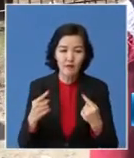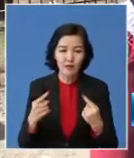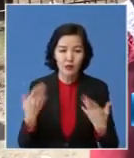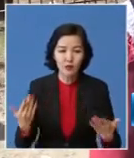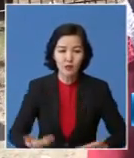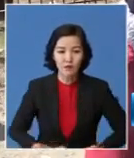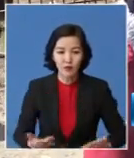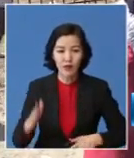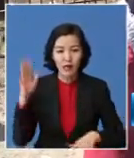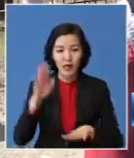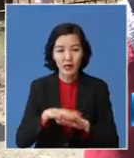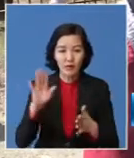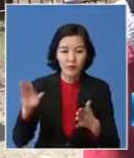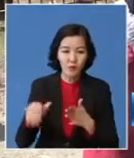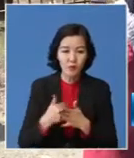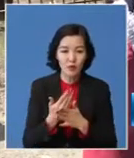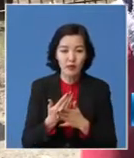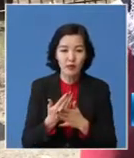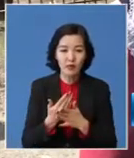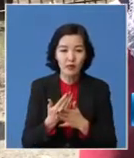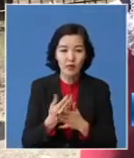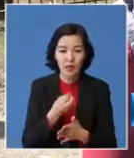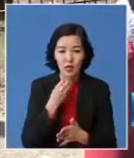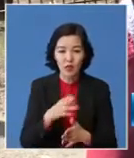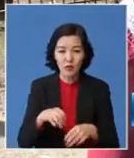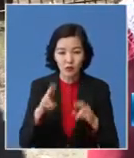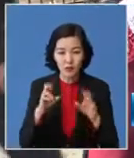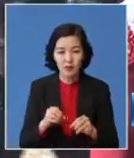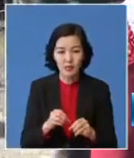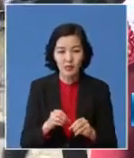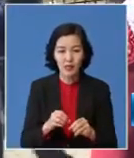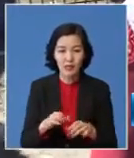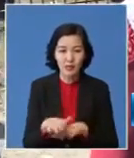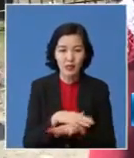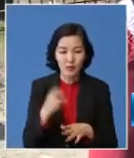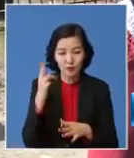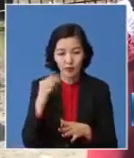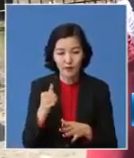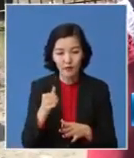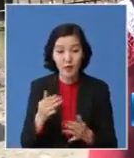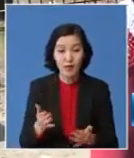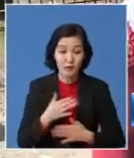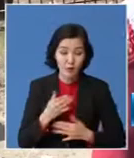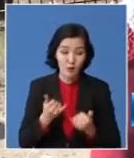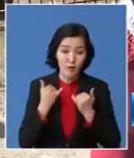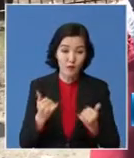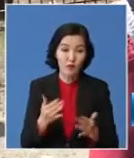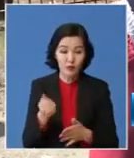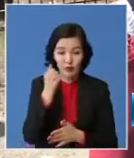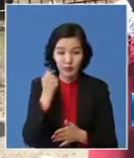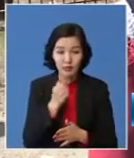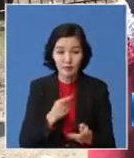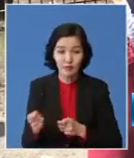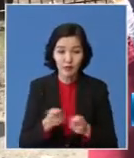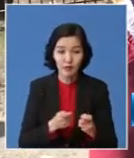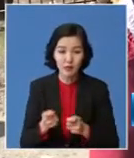нас новый, но уже успел зарекомендовать себя как хороший специалист. Народ к нему привык, и мы его уважаем. Спасибо администрации села